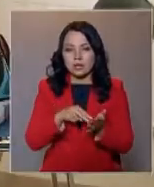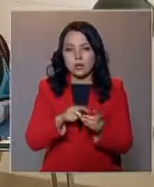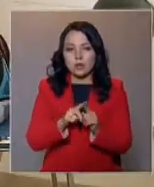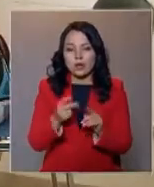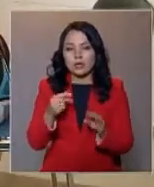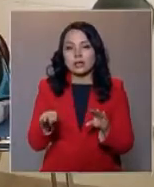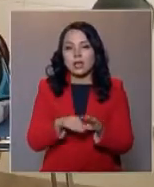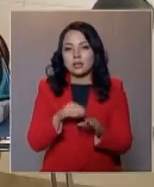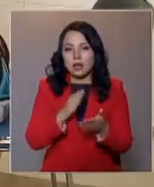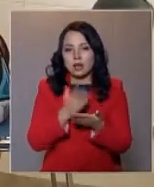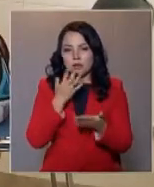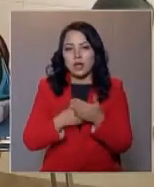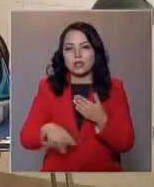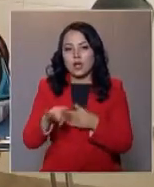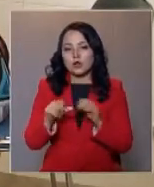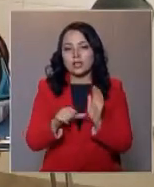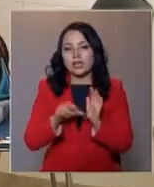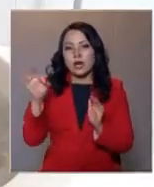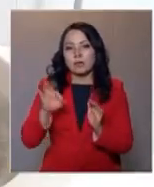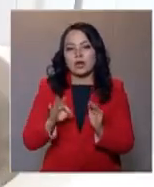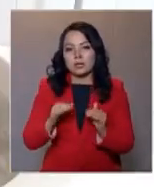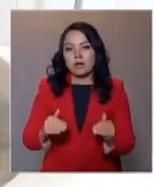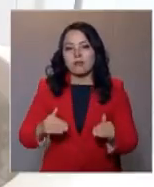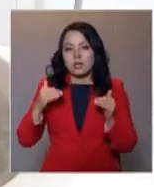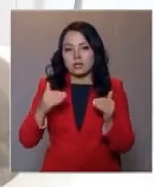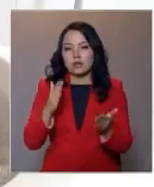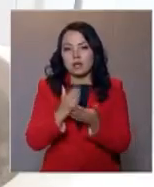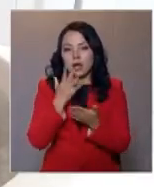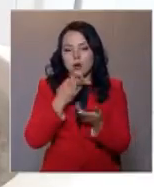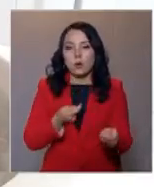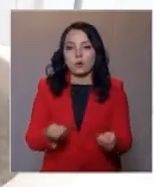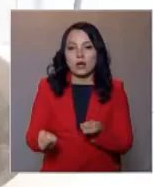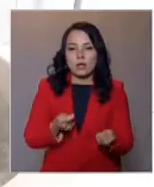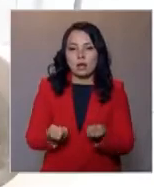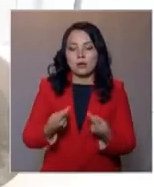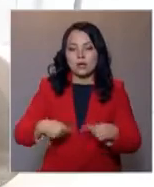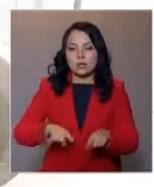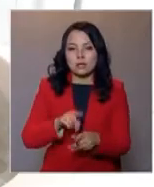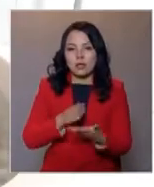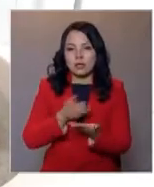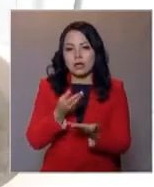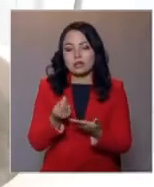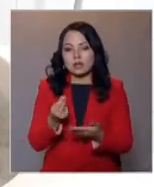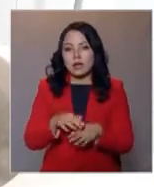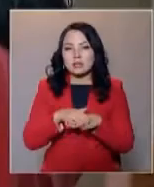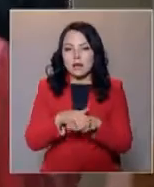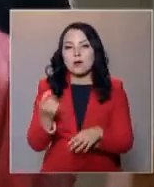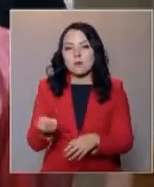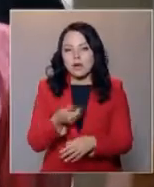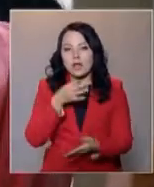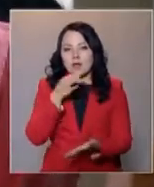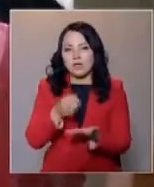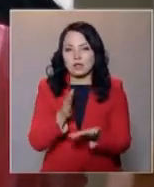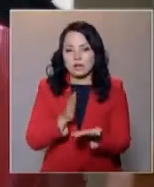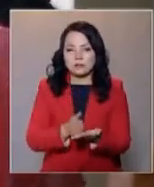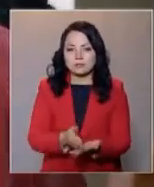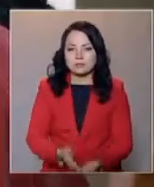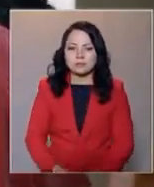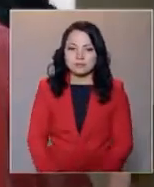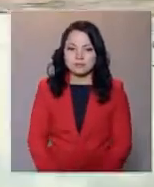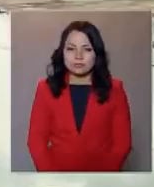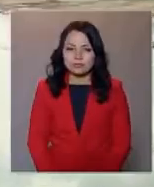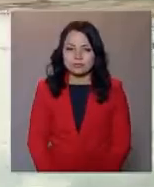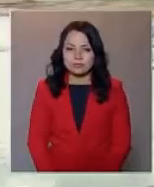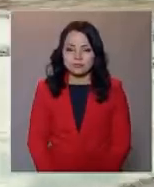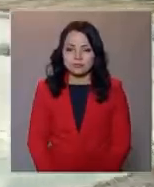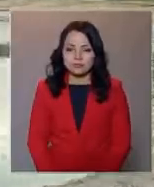услуг вырос в регионе на 6%. В управлении предпринимательства комментируют – маловато. Игорь Нидерер и Ермек